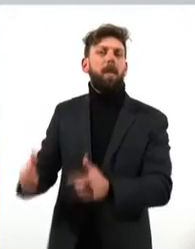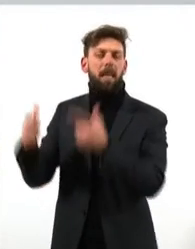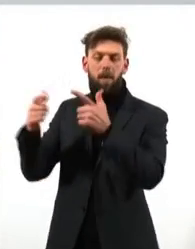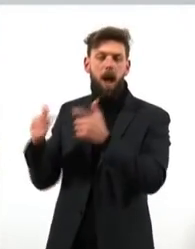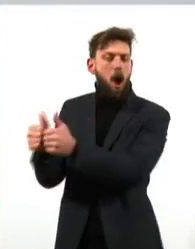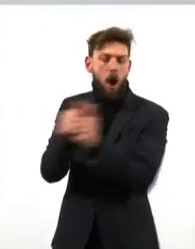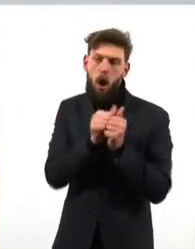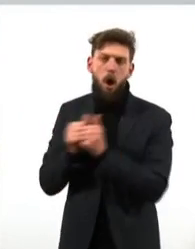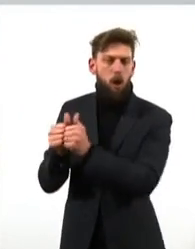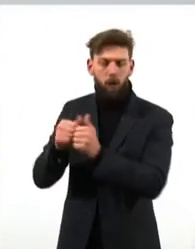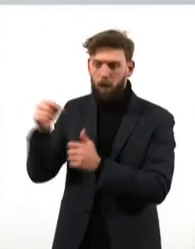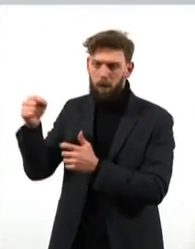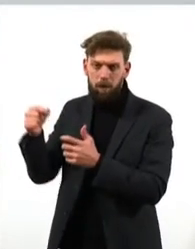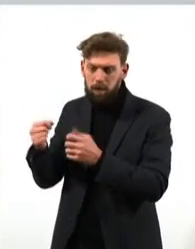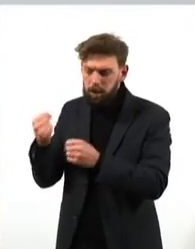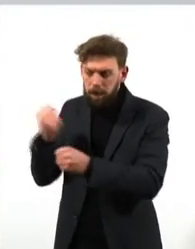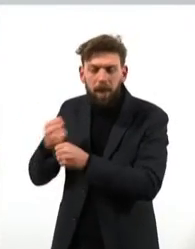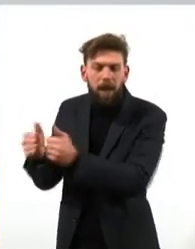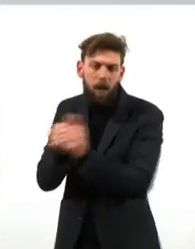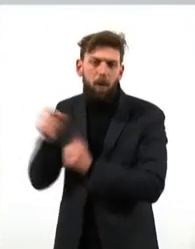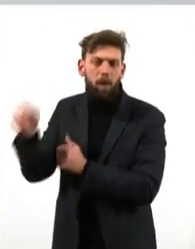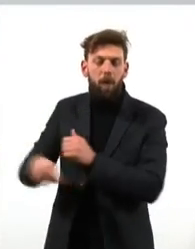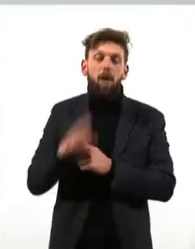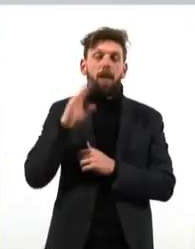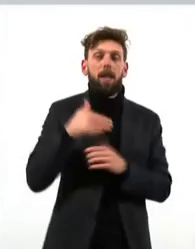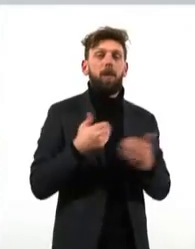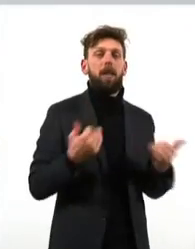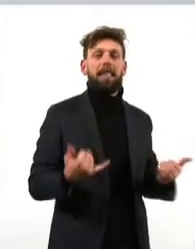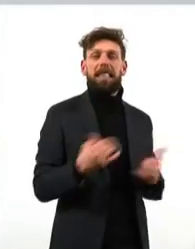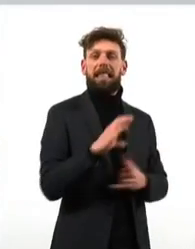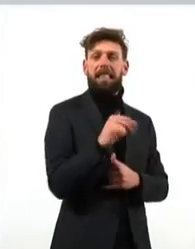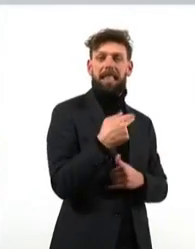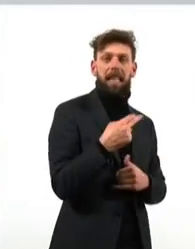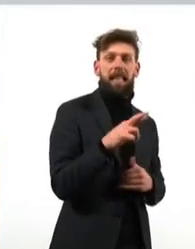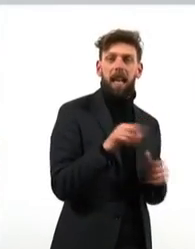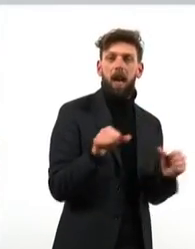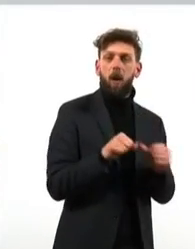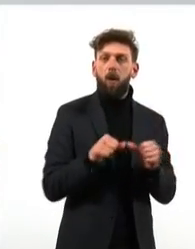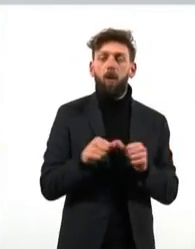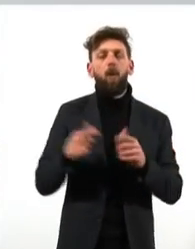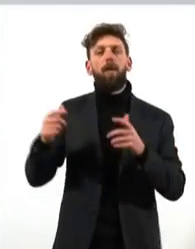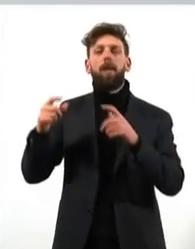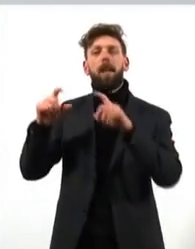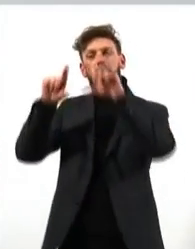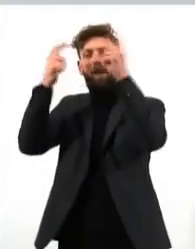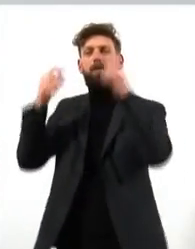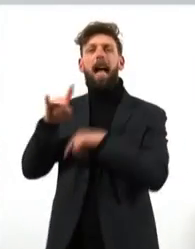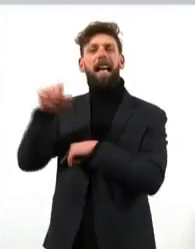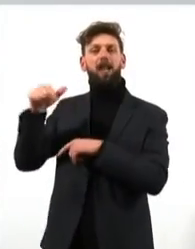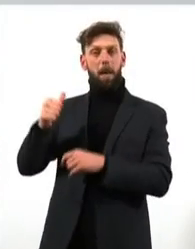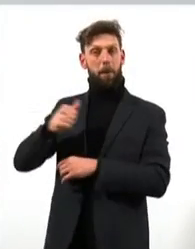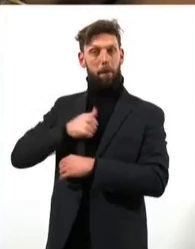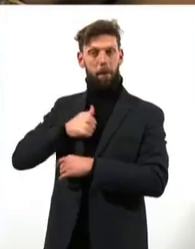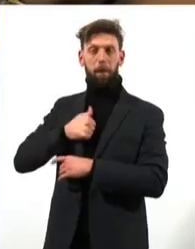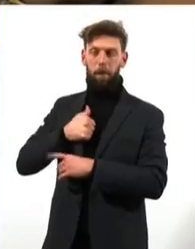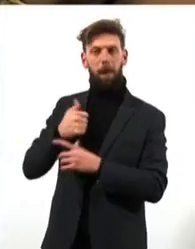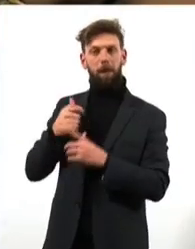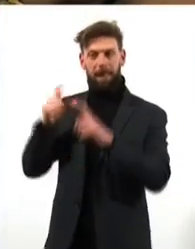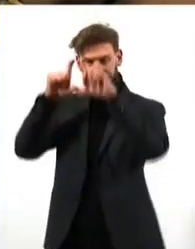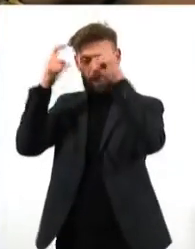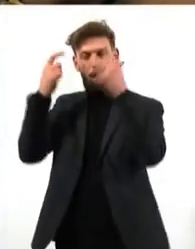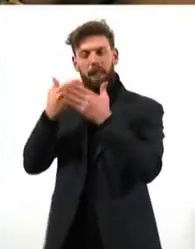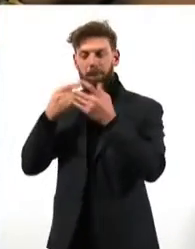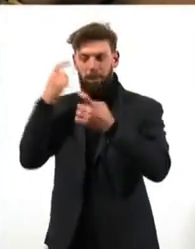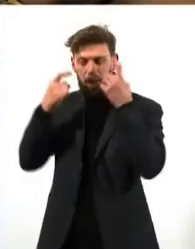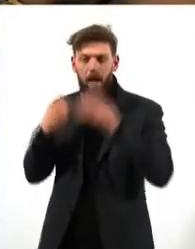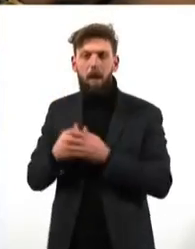dans le cadre de ce CNR, un statut du bailleur privé, parce que quand on a un appartement,